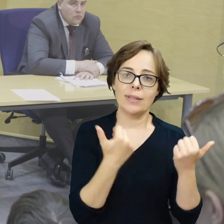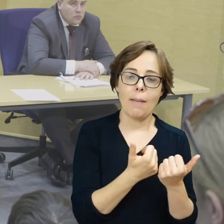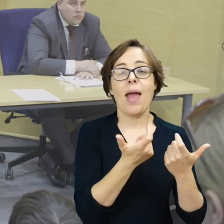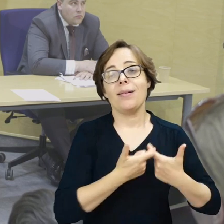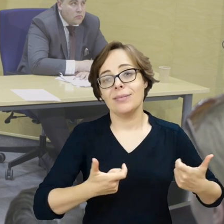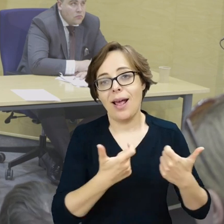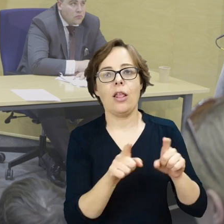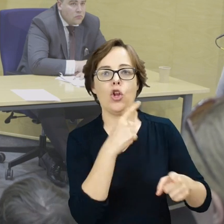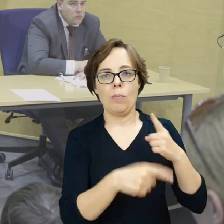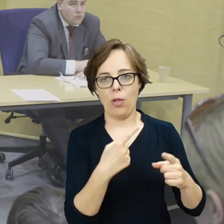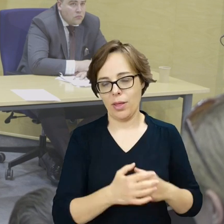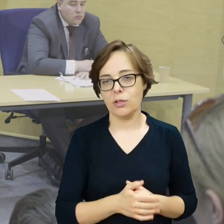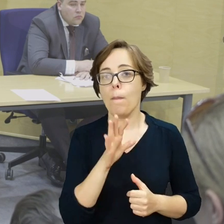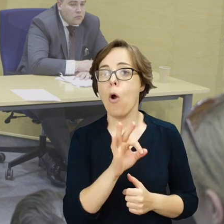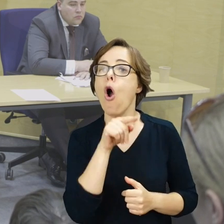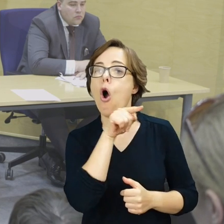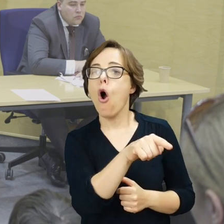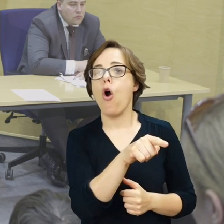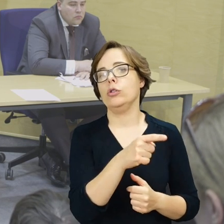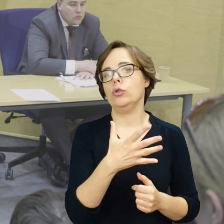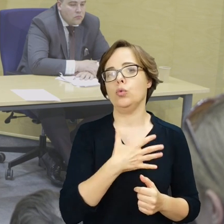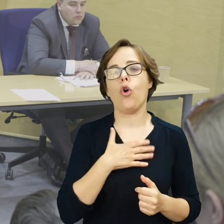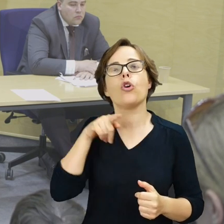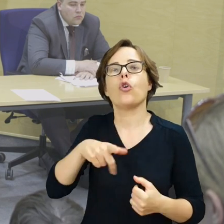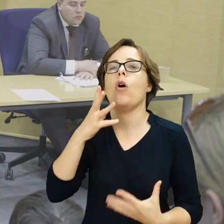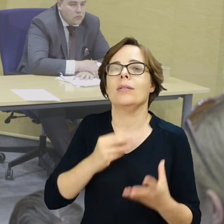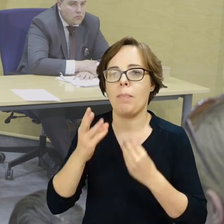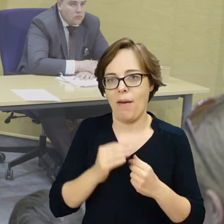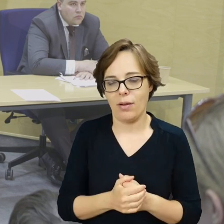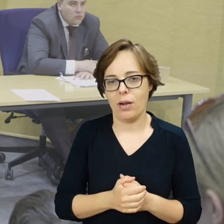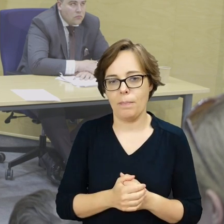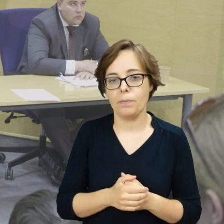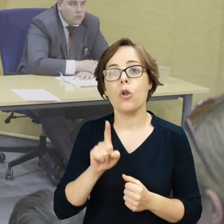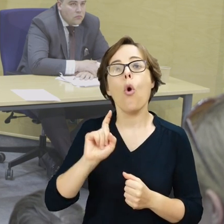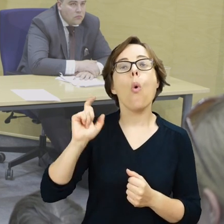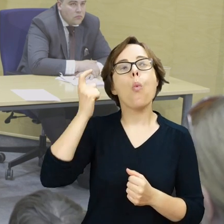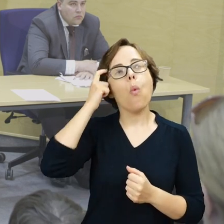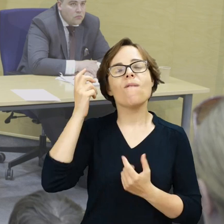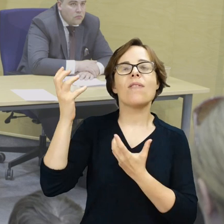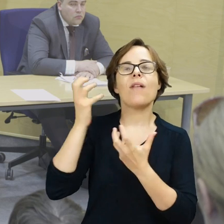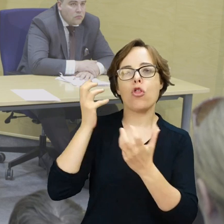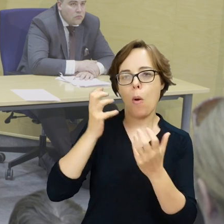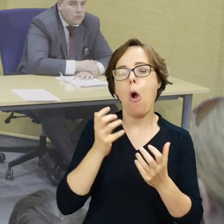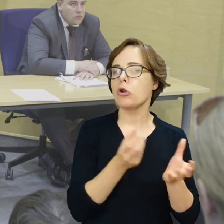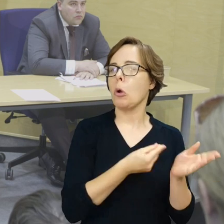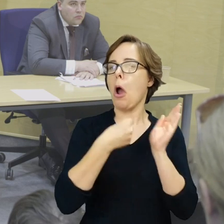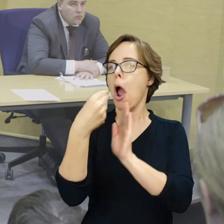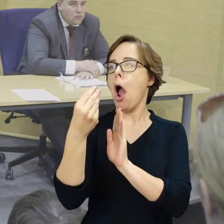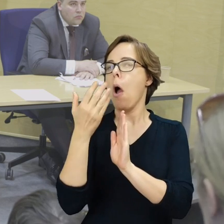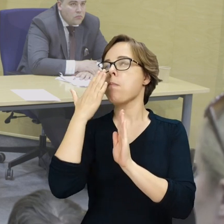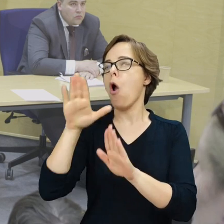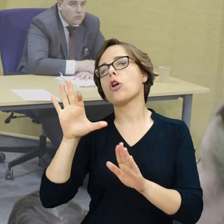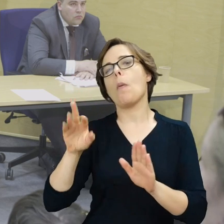do informacji publicznej jako zabawkę, którą można doraźnie pokazać w głównym wydaniu wieczornych serwisów informacyjnych, bo minister